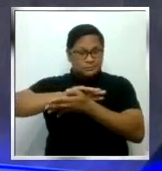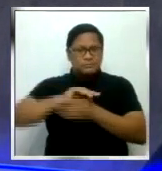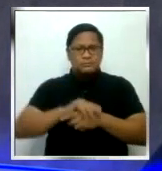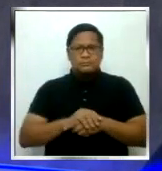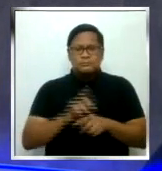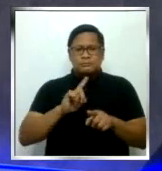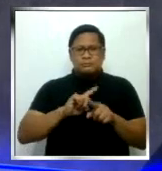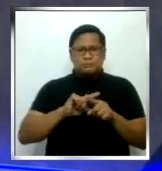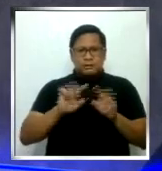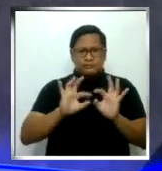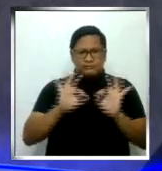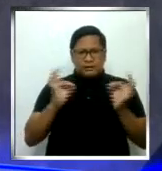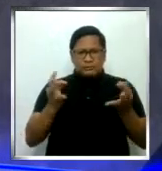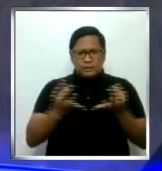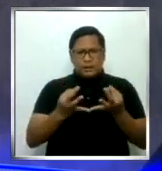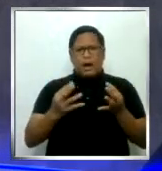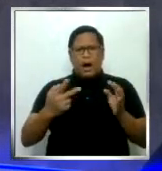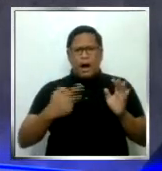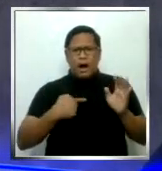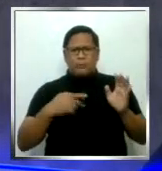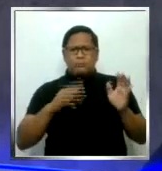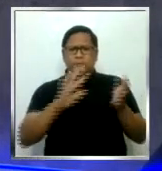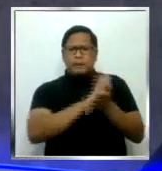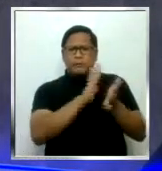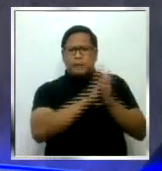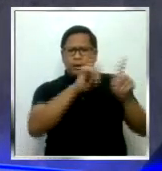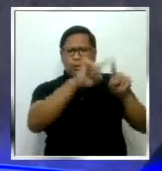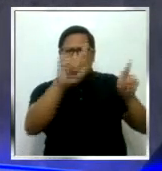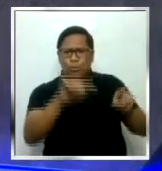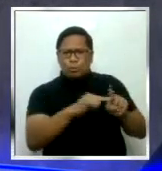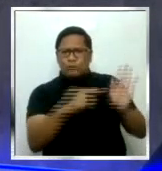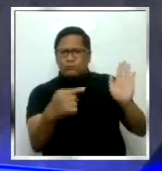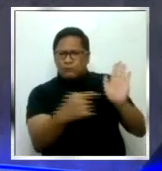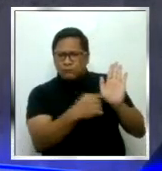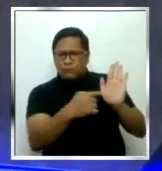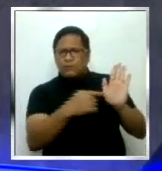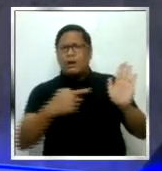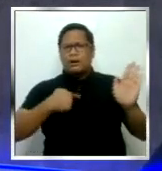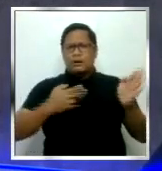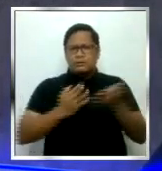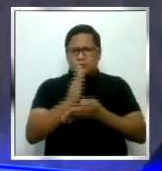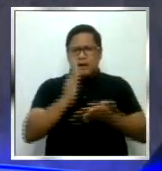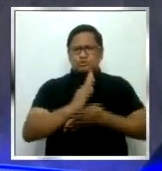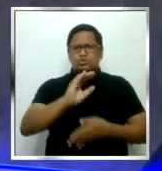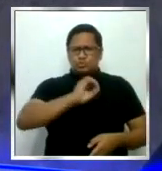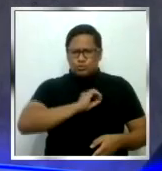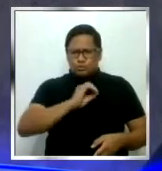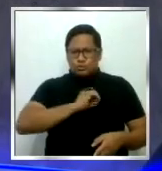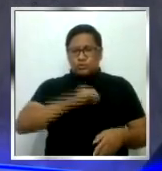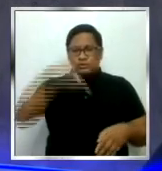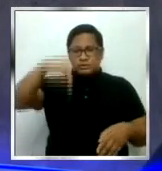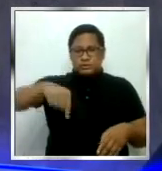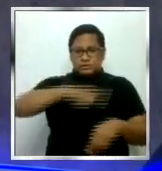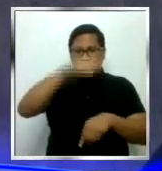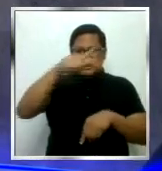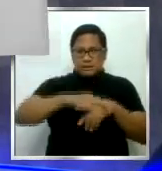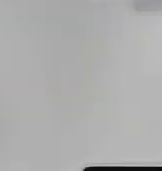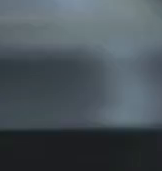pamilya, may dokumento sila na magpapatunay na may karapatan sila sa lupa at sa bahay. Nakatutok si Mai